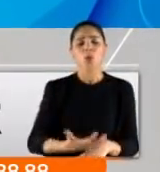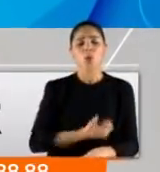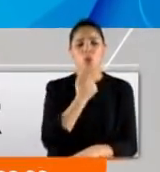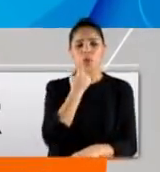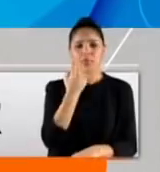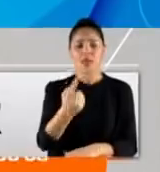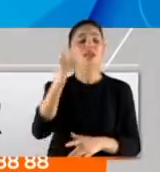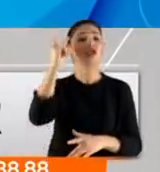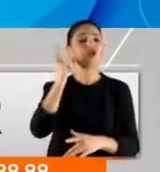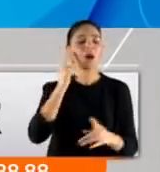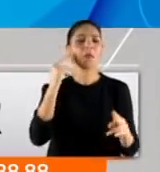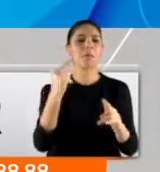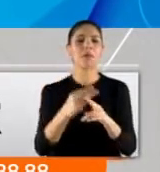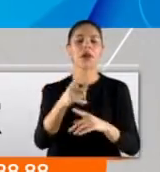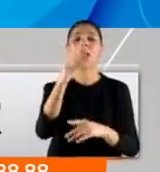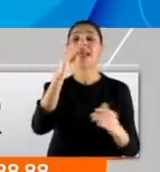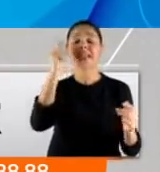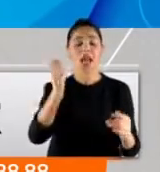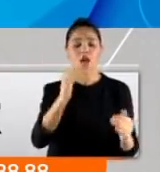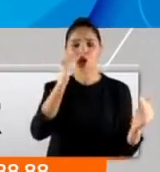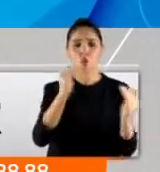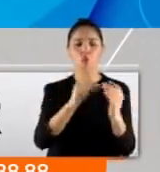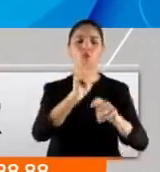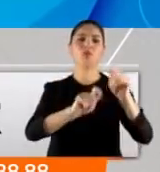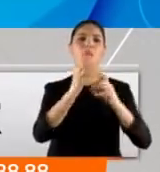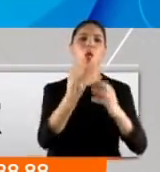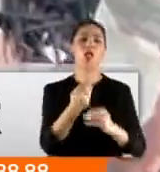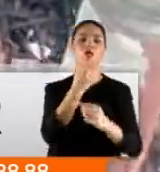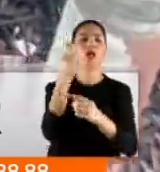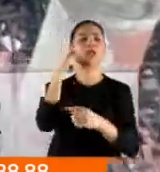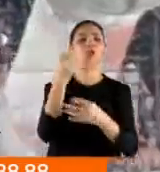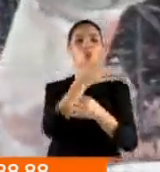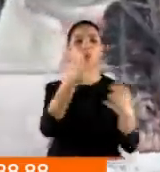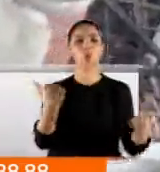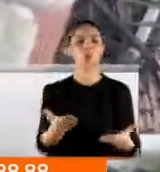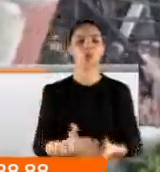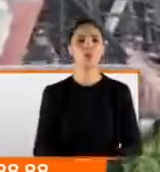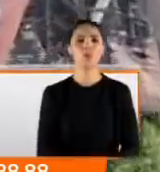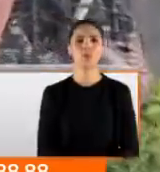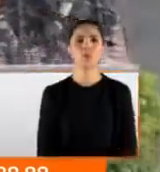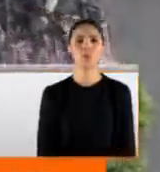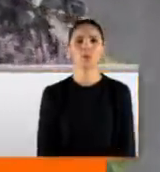Erdoğan, caminin en kısa sürede aslına uygun şekilde restore edileceğini belirtti.